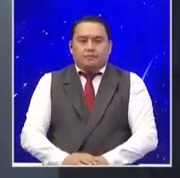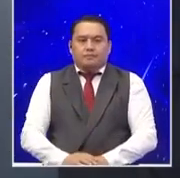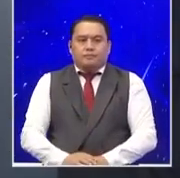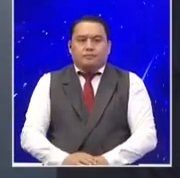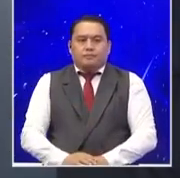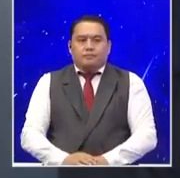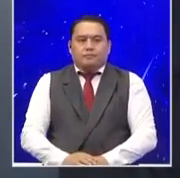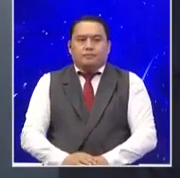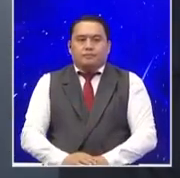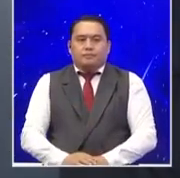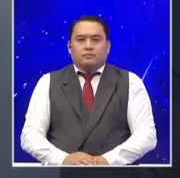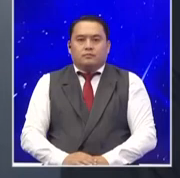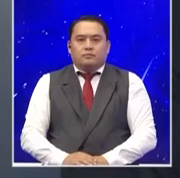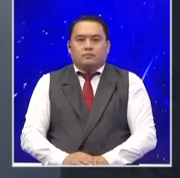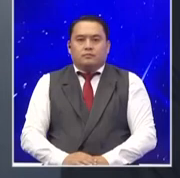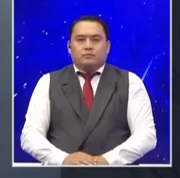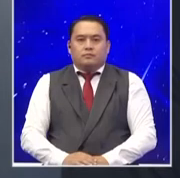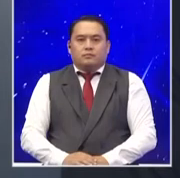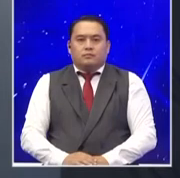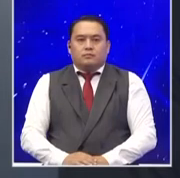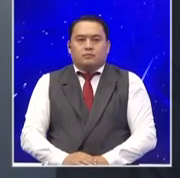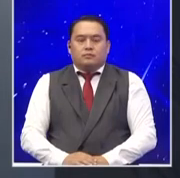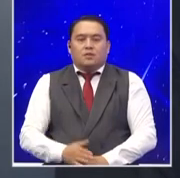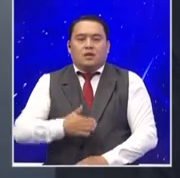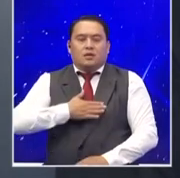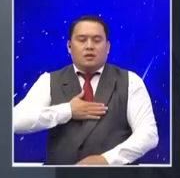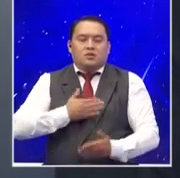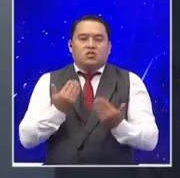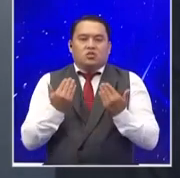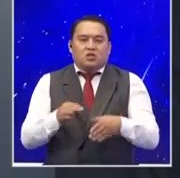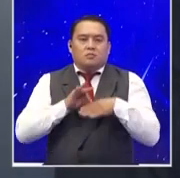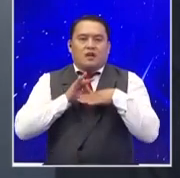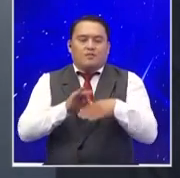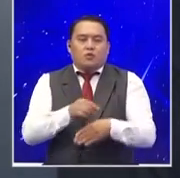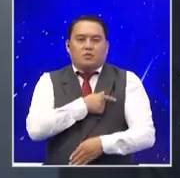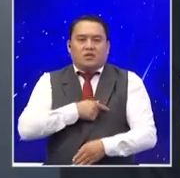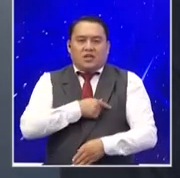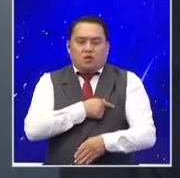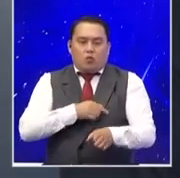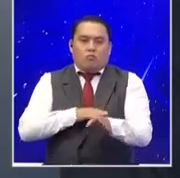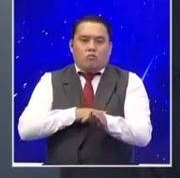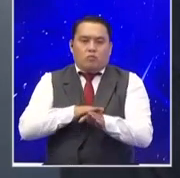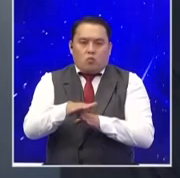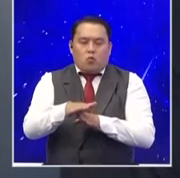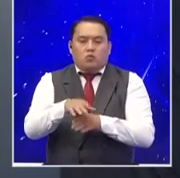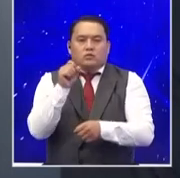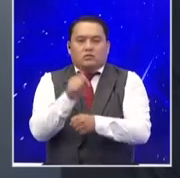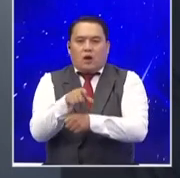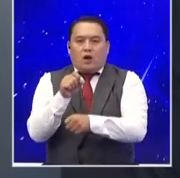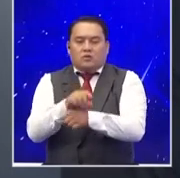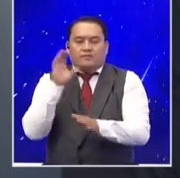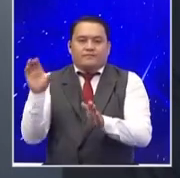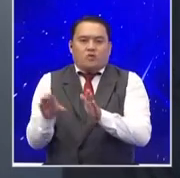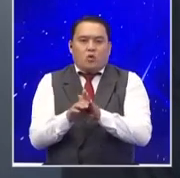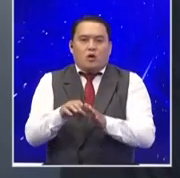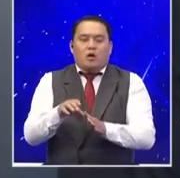данный момент проходят тренировки в полном объеме. Все лето мы тренировались на улице, в